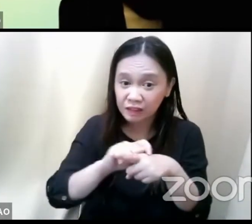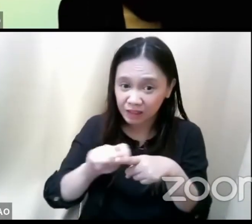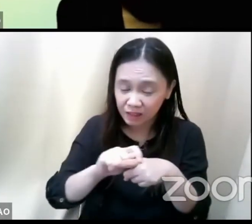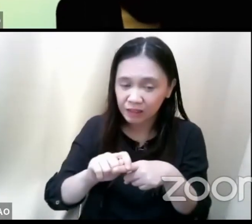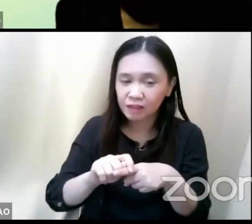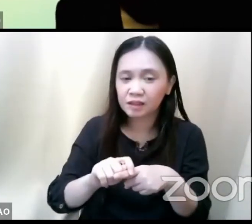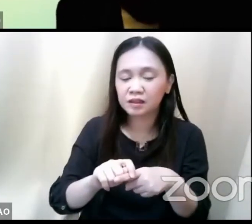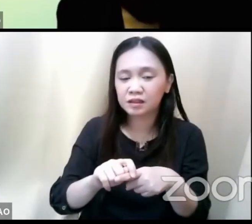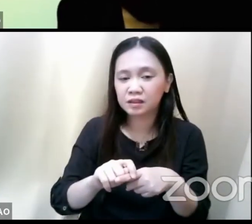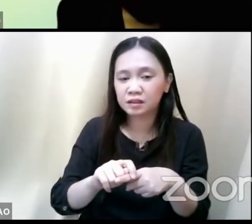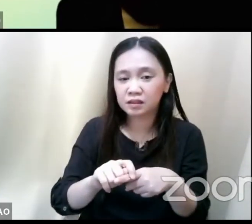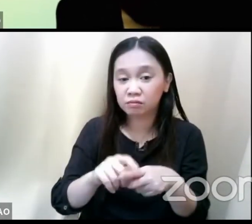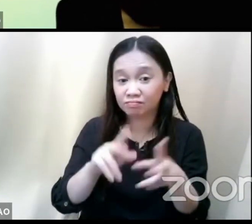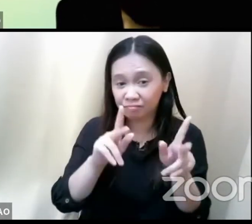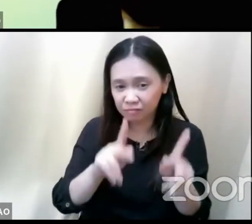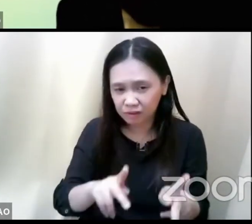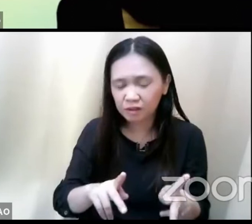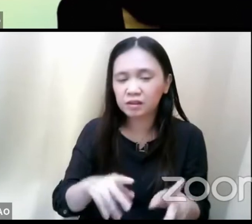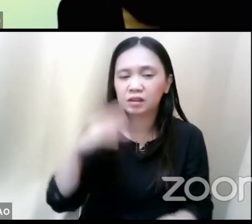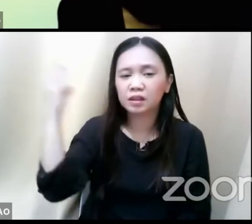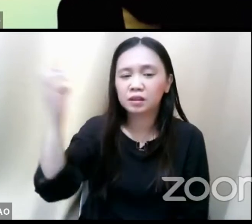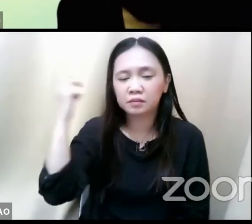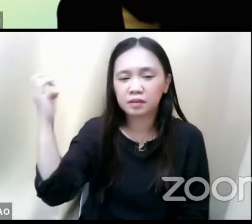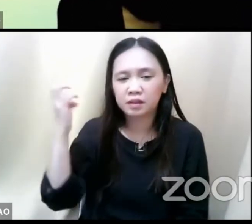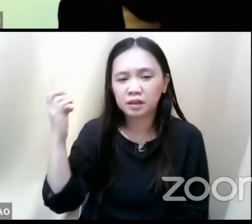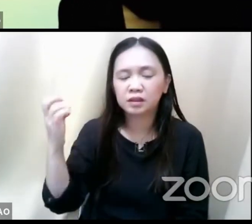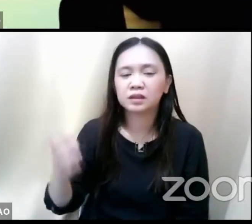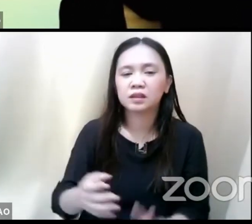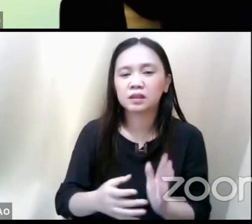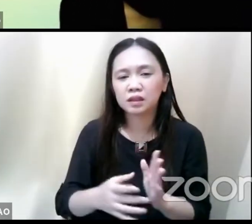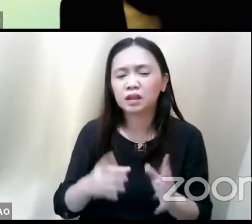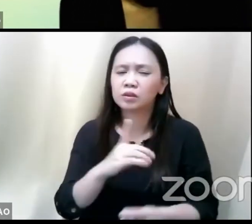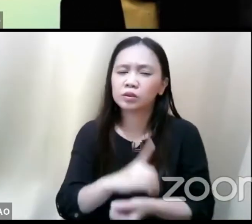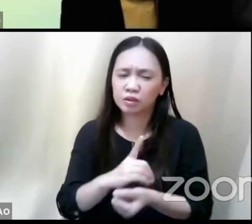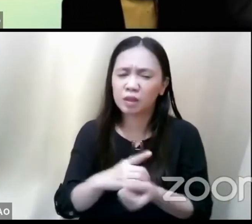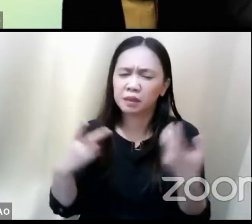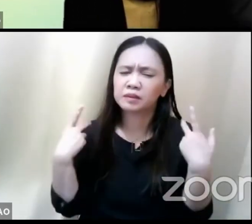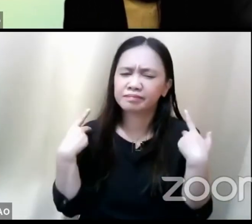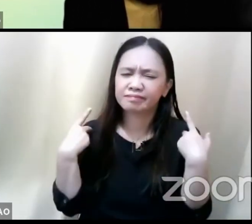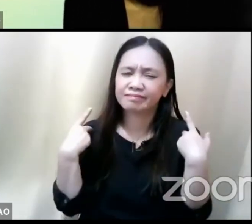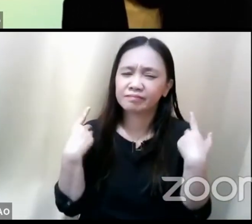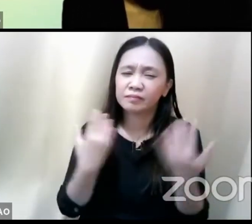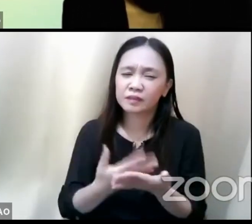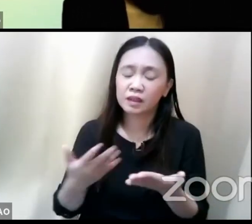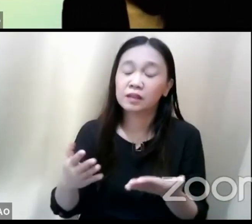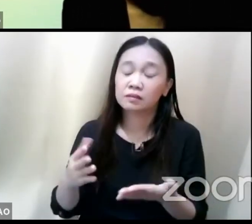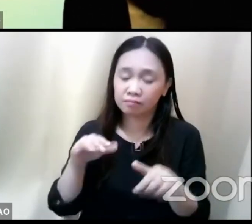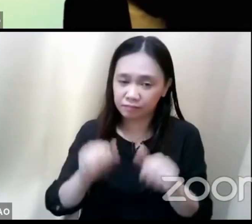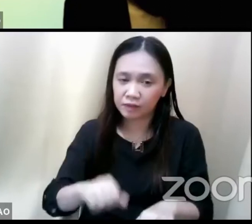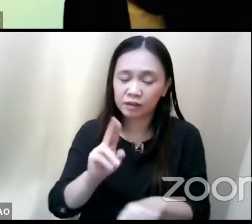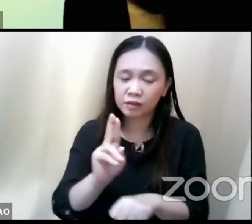yung tao, like let's say emergency medical technician or doctor at may mga kagamitan, pwede niyang gamitin like yung tinatawag